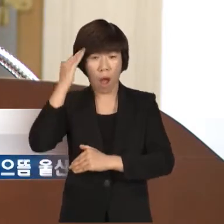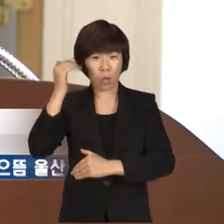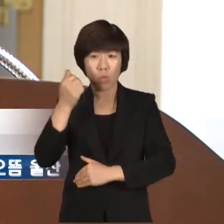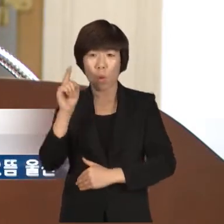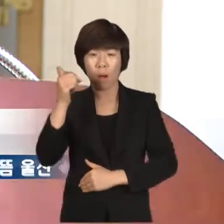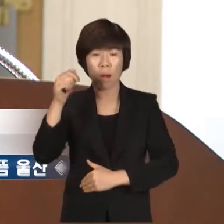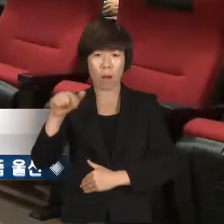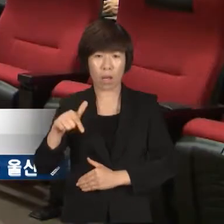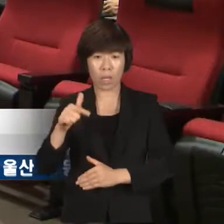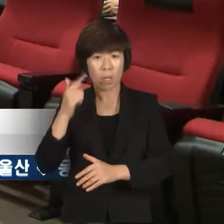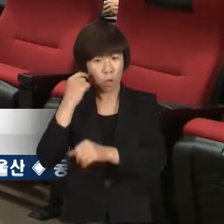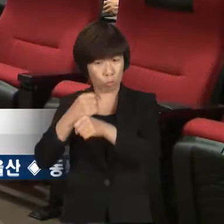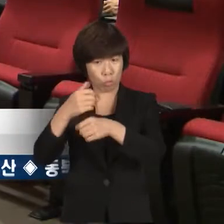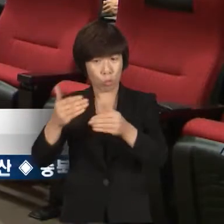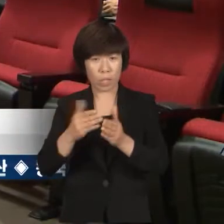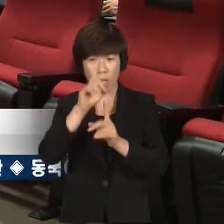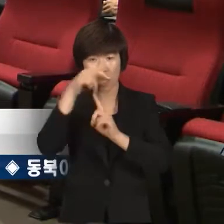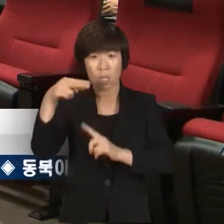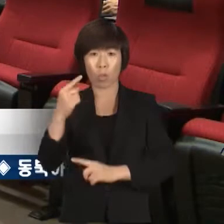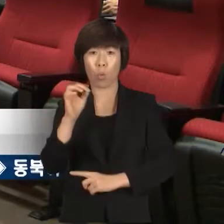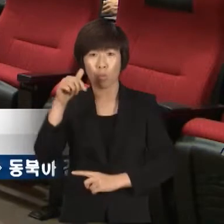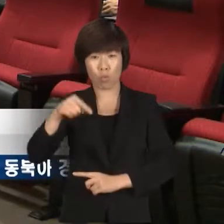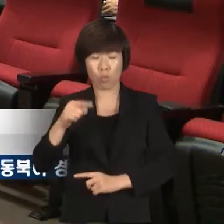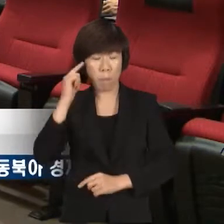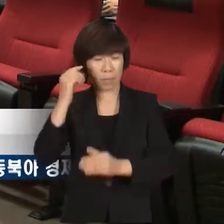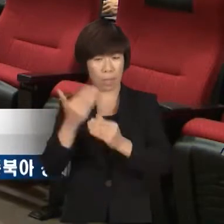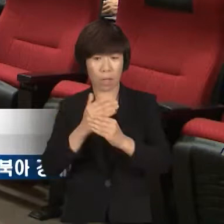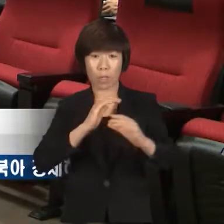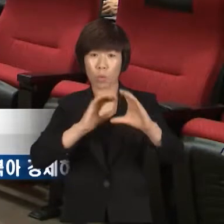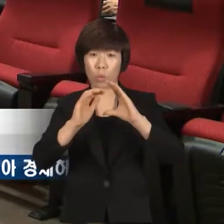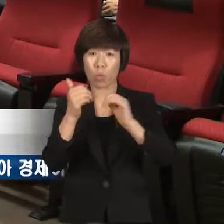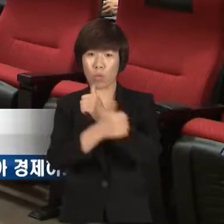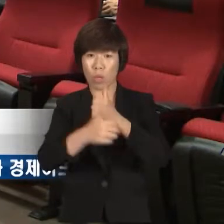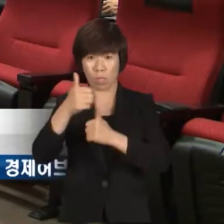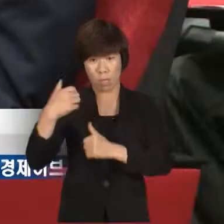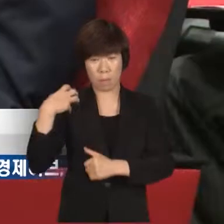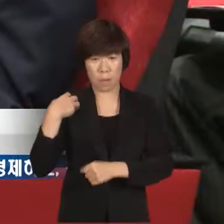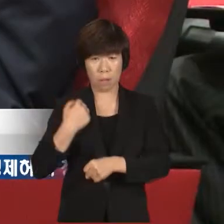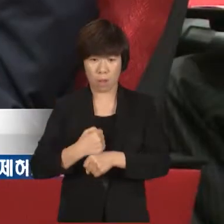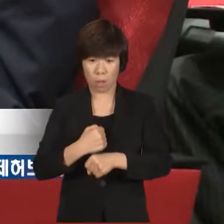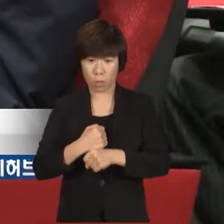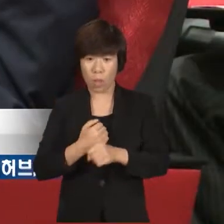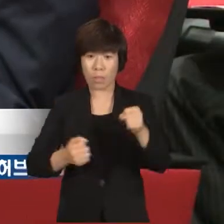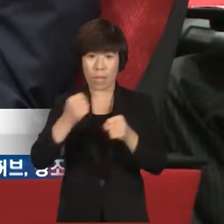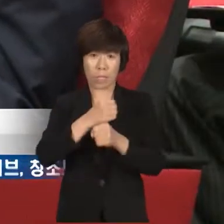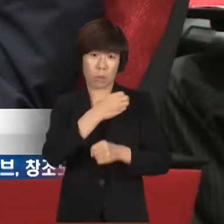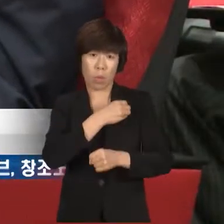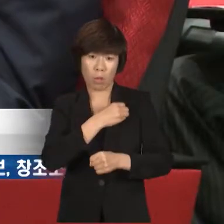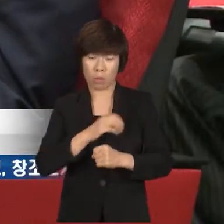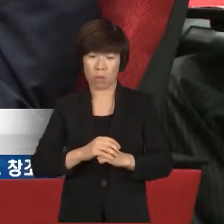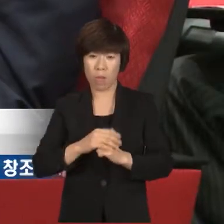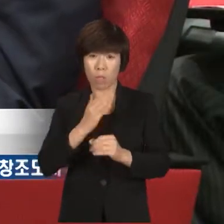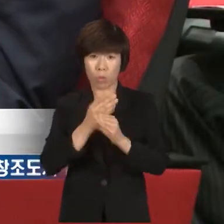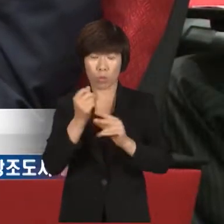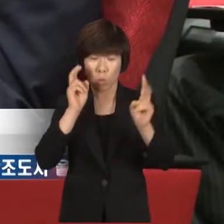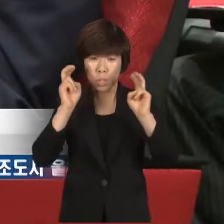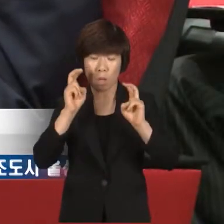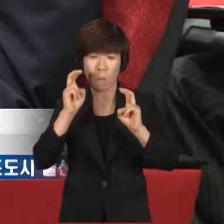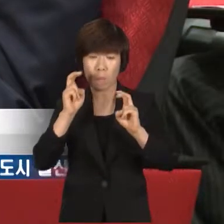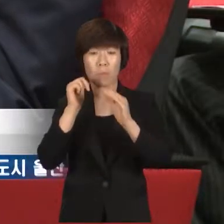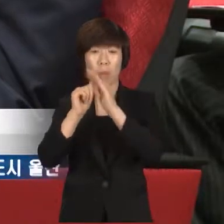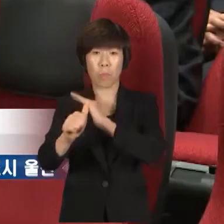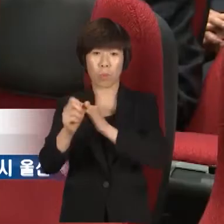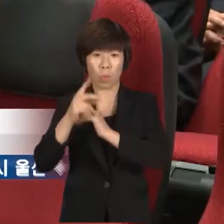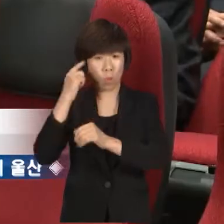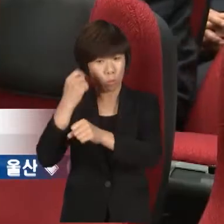한국화학연구원 기획경영실장 이동구 박사가 소통위원장을 맡았으며, 창립회원은 중소중견기업 CEO,